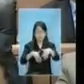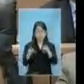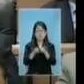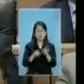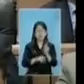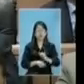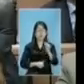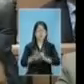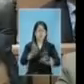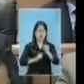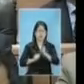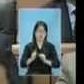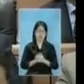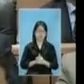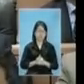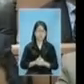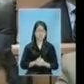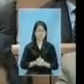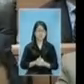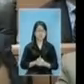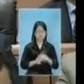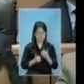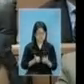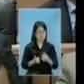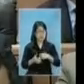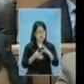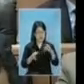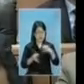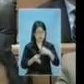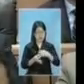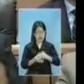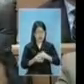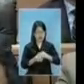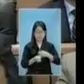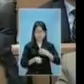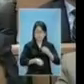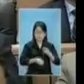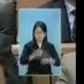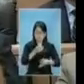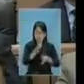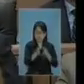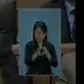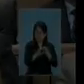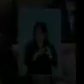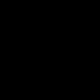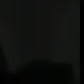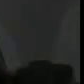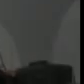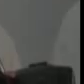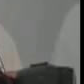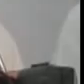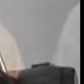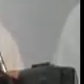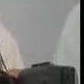ครับสิ่งที่ผมเรียบเรียงจะมาอภิปรายนี้พวกเราคือตัวละคร แค่คน